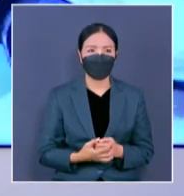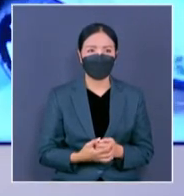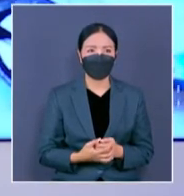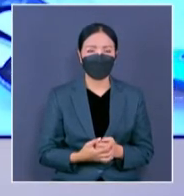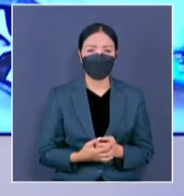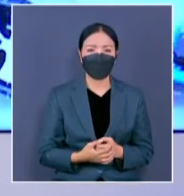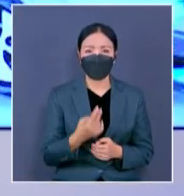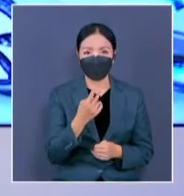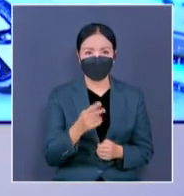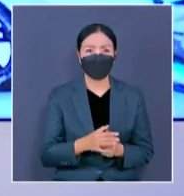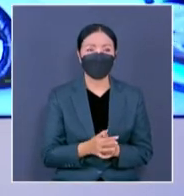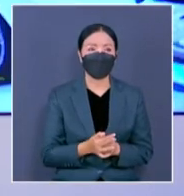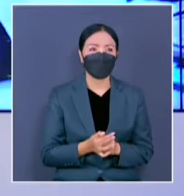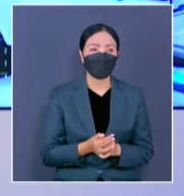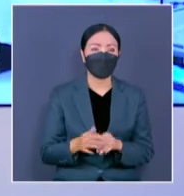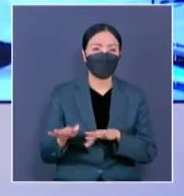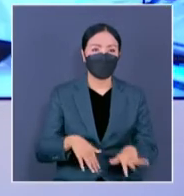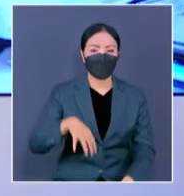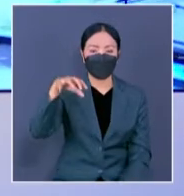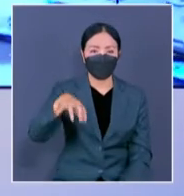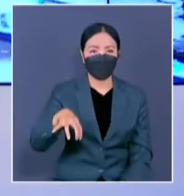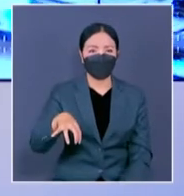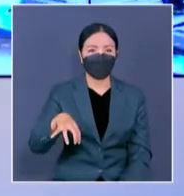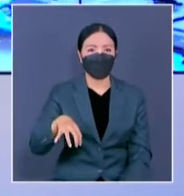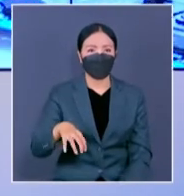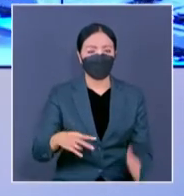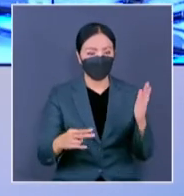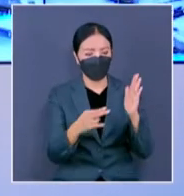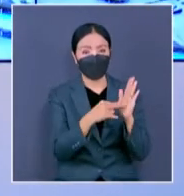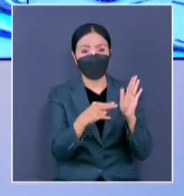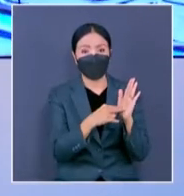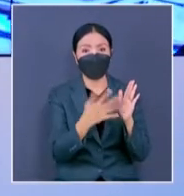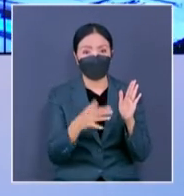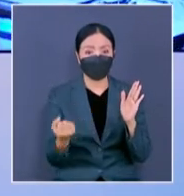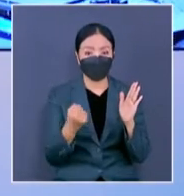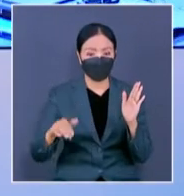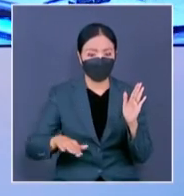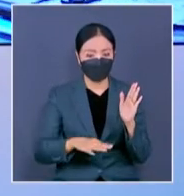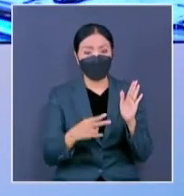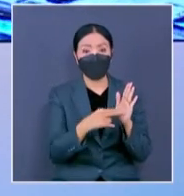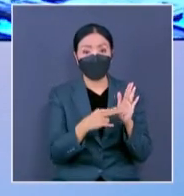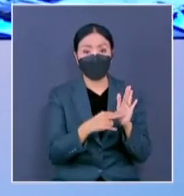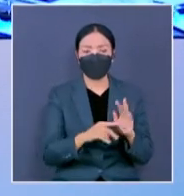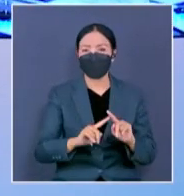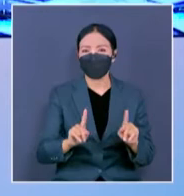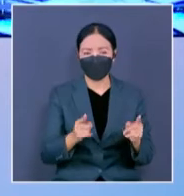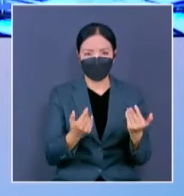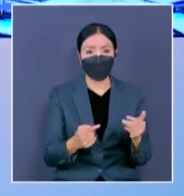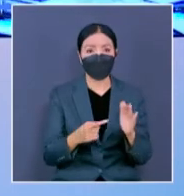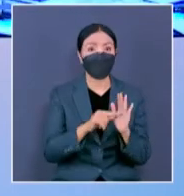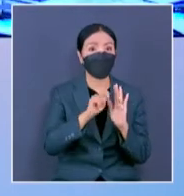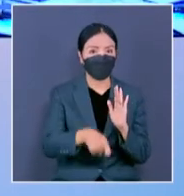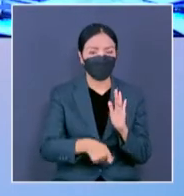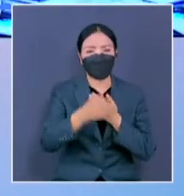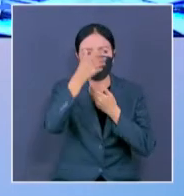เราเห็นเจ้าใหญ่ๆเขาเตรียมสถานีชาร์จรถ EV กันไปแล้วนะคะผู้ชมที่โคราชตอนนี้น่าสนใจมากๆเพราะว่